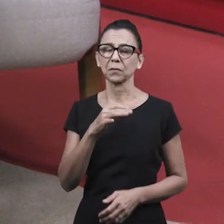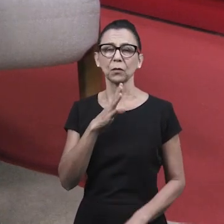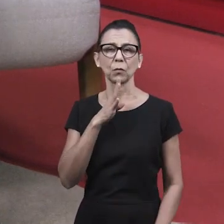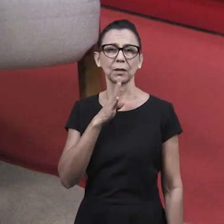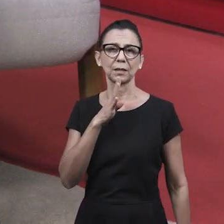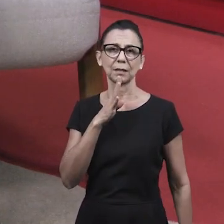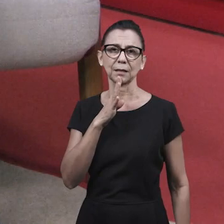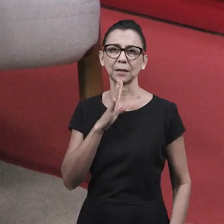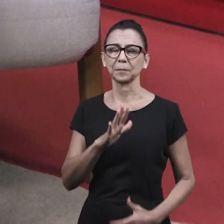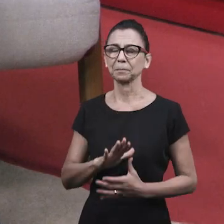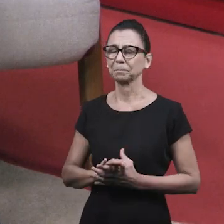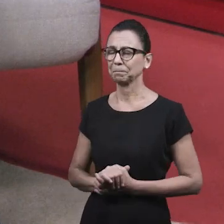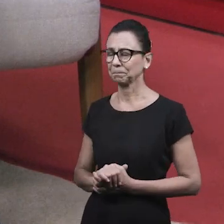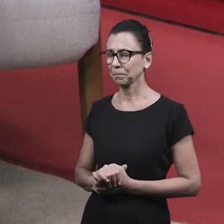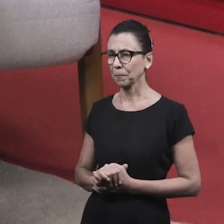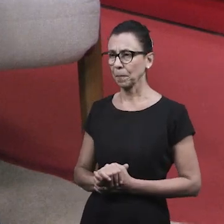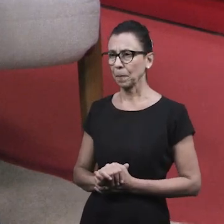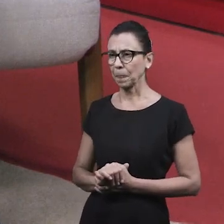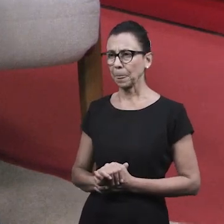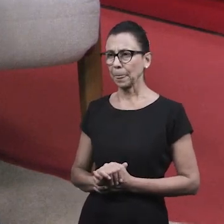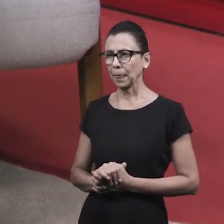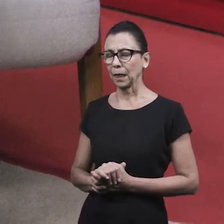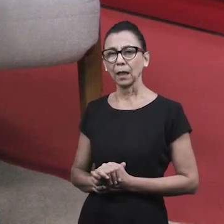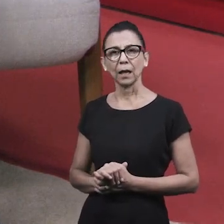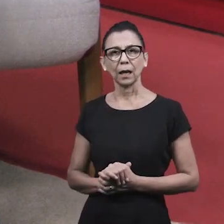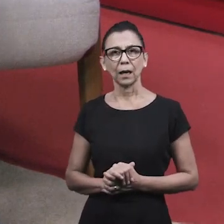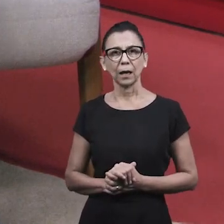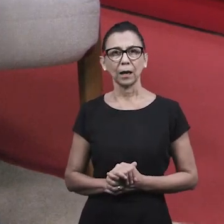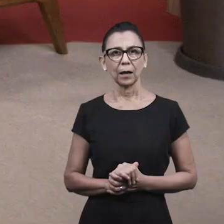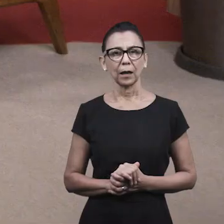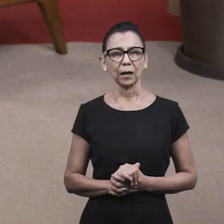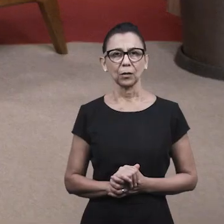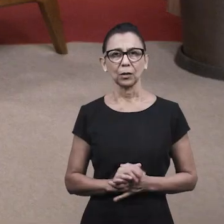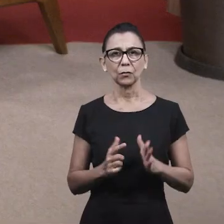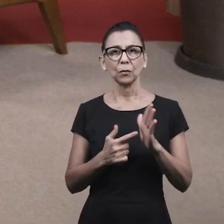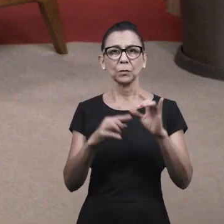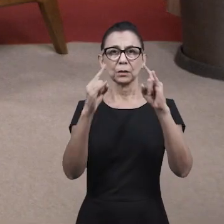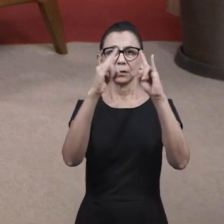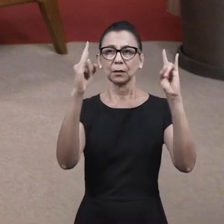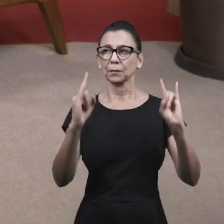Saint-Esprit révèle à l'homme qui est Jésus. Gloire à Dieu.